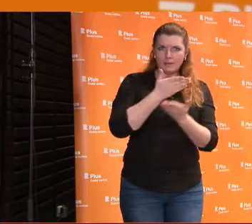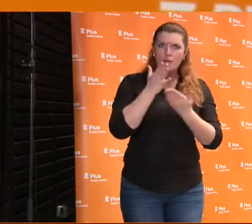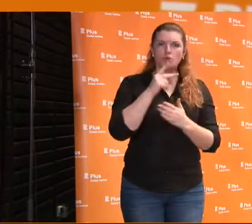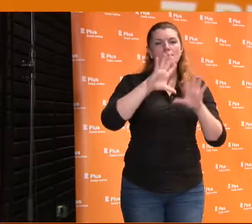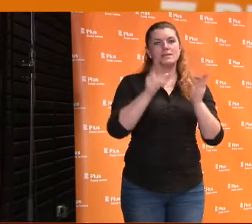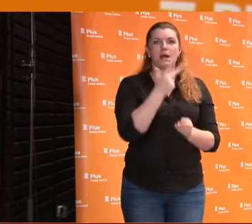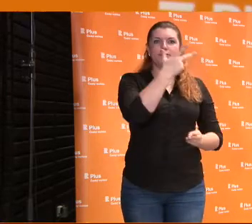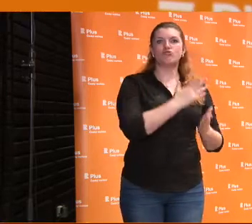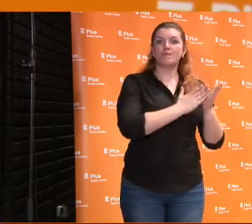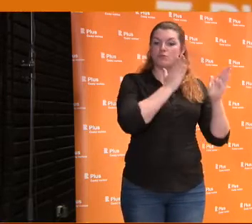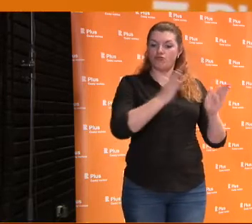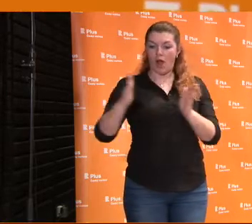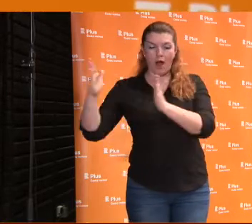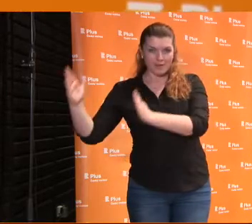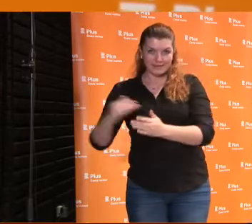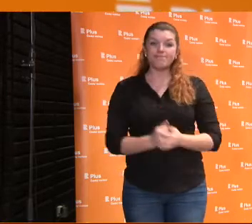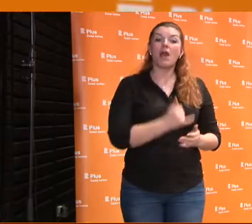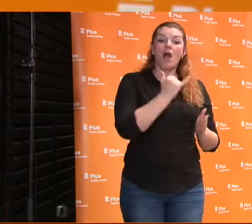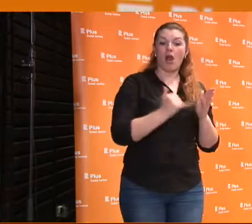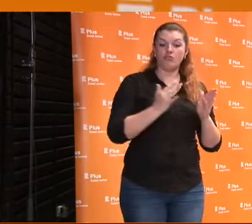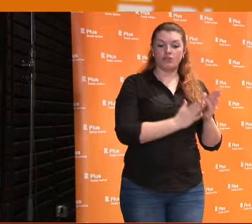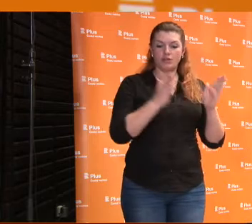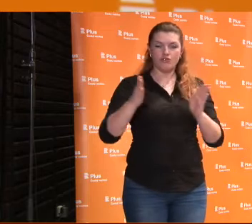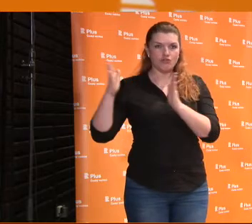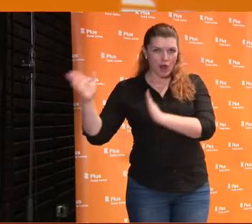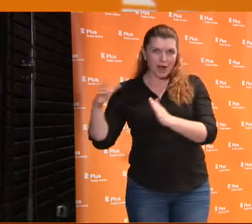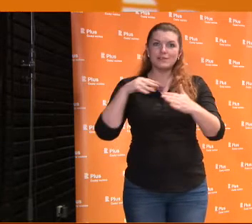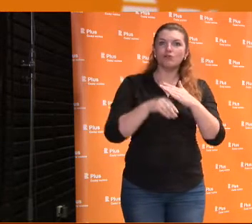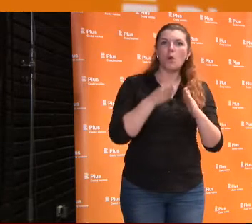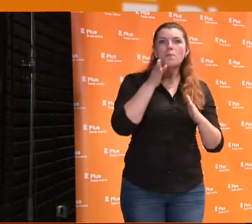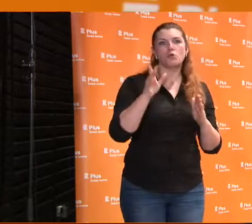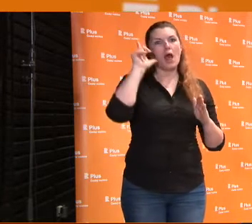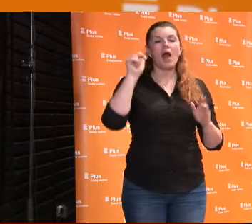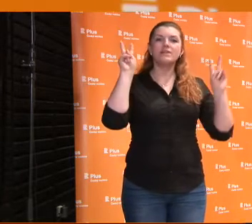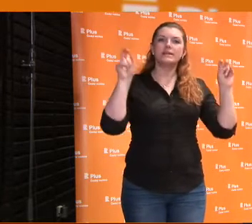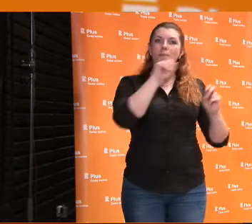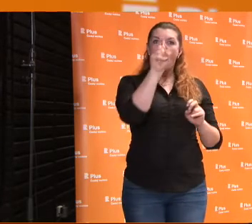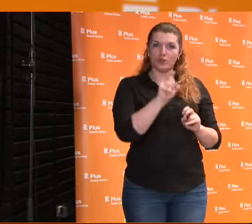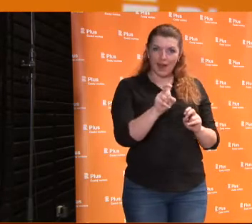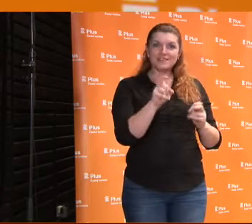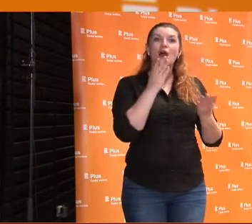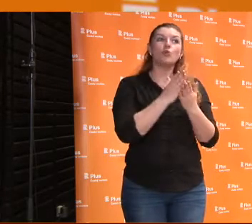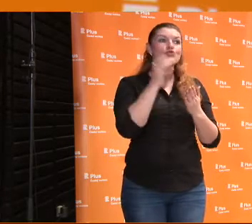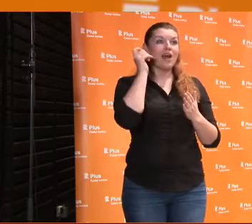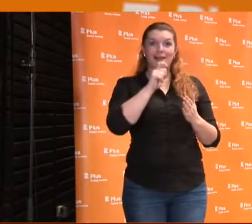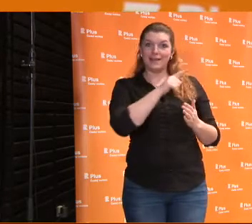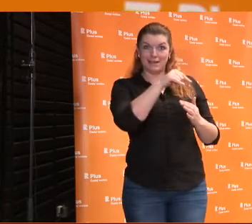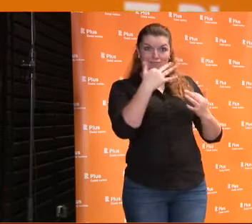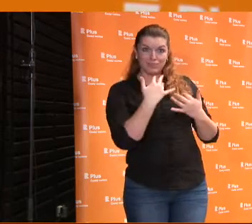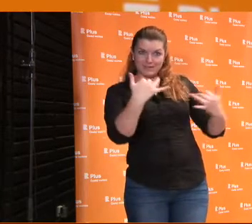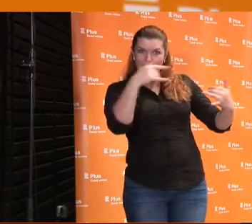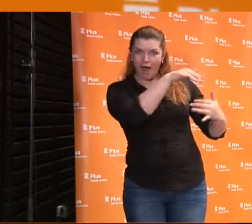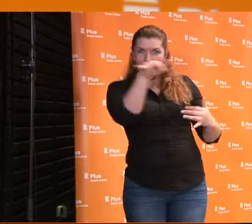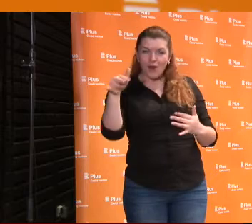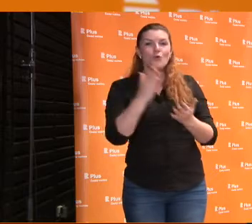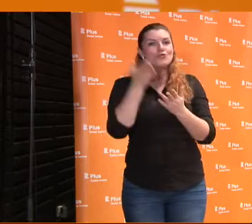tematických bloků. Každý ten blok nese jednu titulní anketní otázku, na kterou už odpovídali tady diváci v sále Horáckého divadla v Jihlavě,